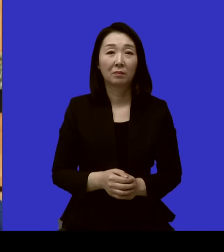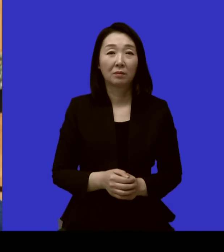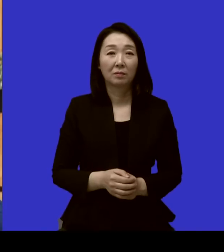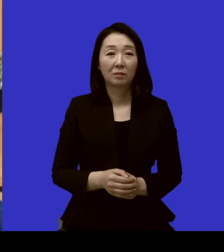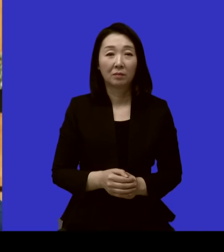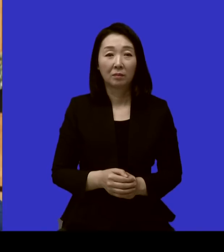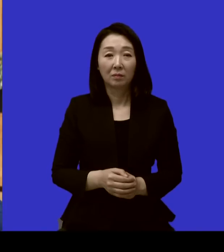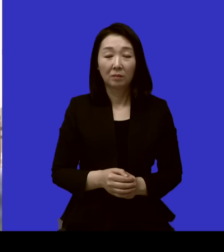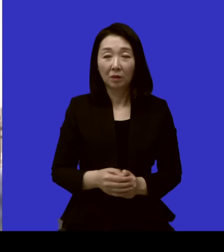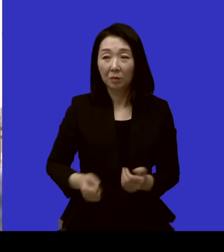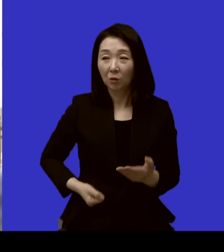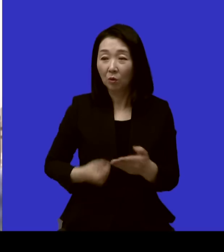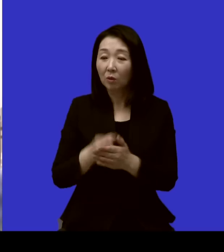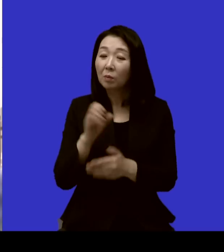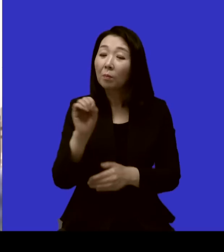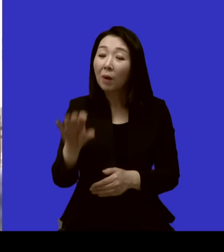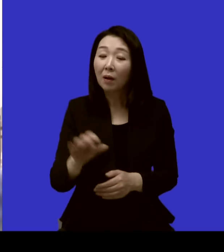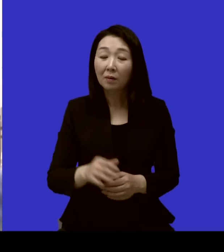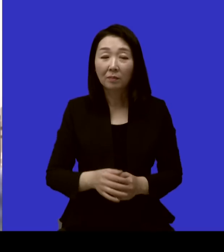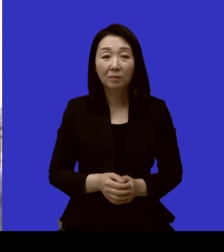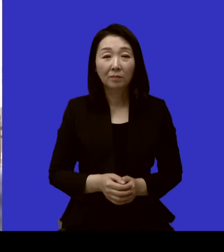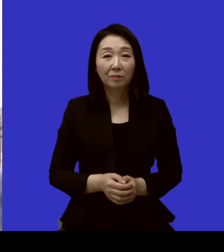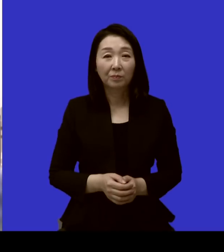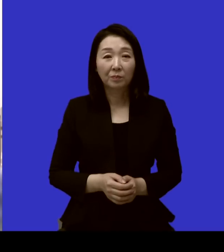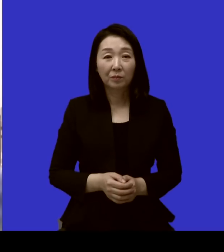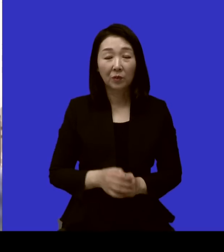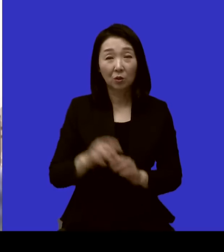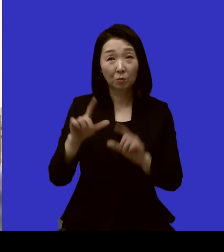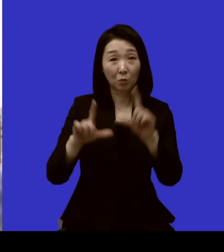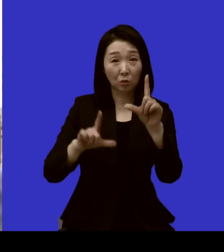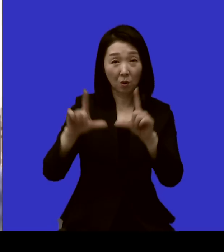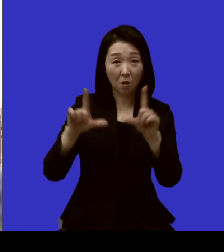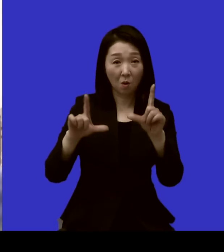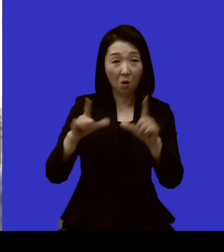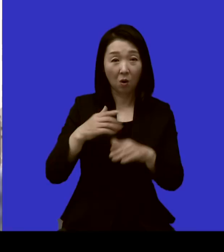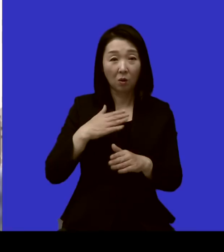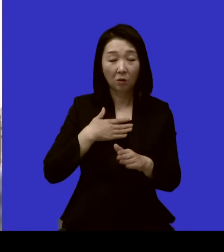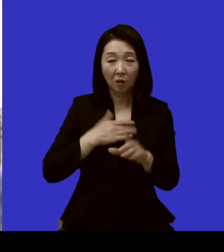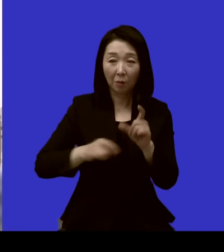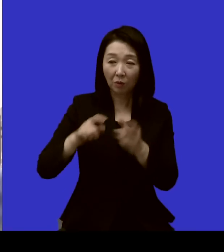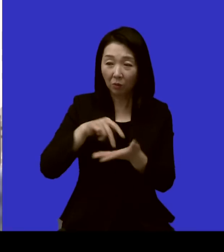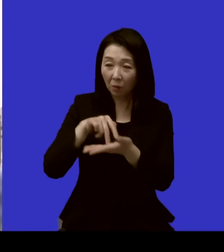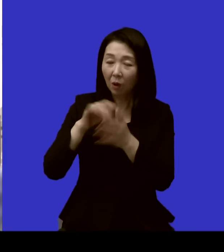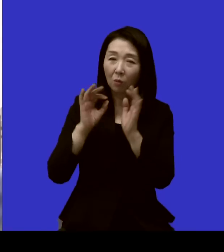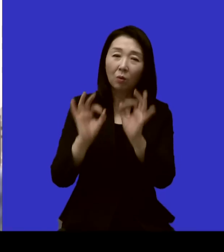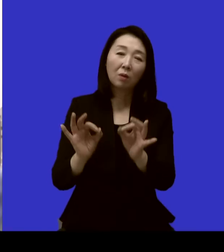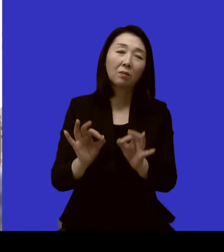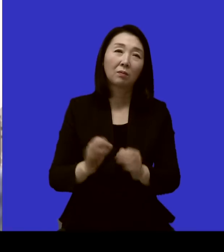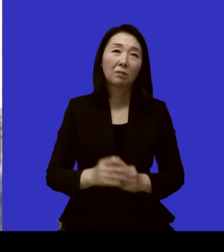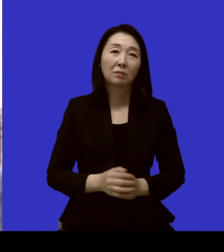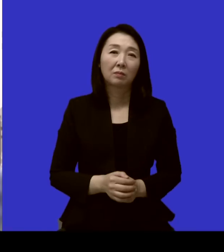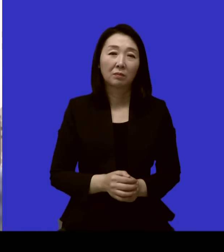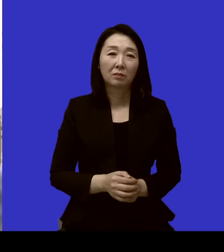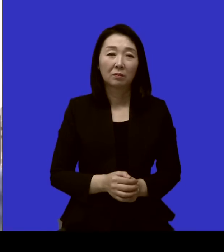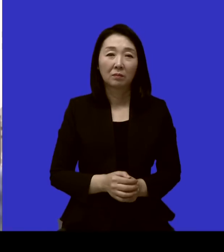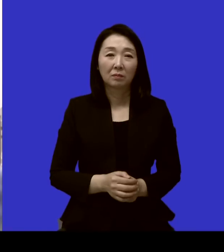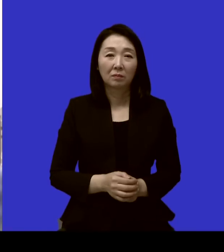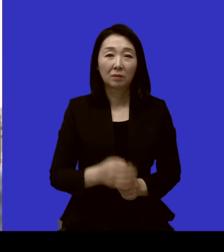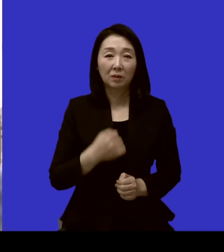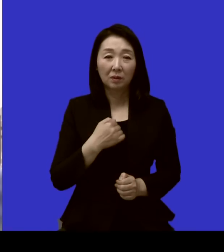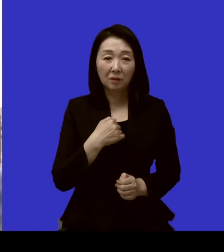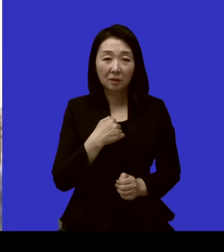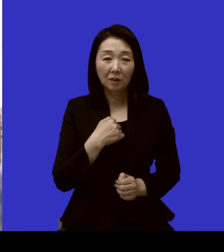저도 모르게 용기가 나서 말을 걸었는데 예. 그 표정이 저보다 더 외로운 거예요. 예. 예, 저는 그냥